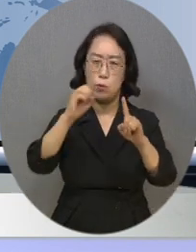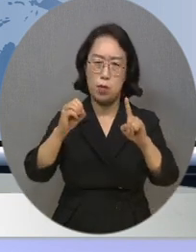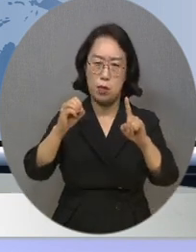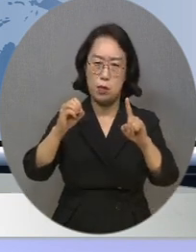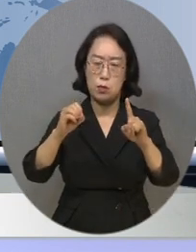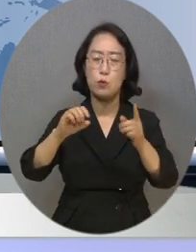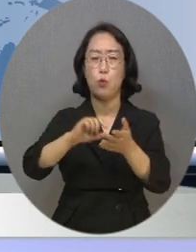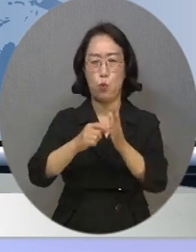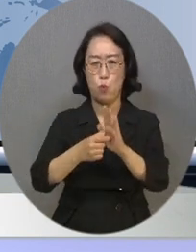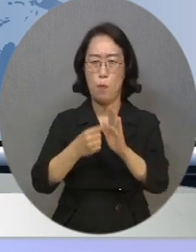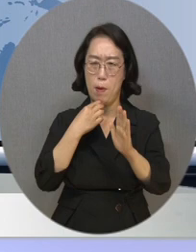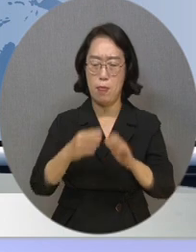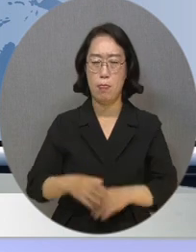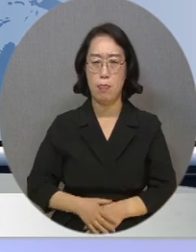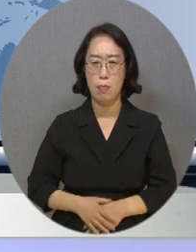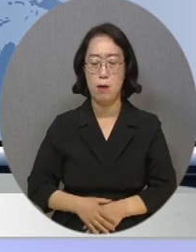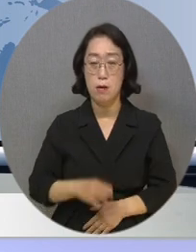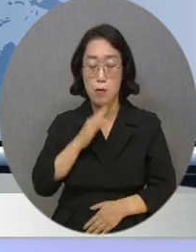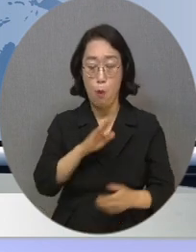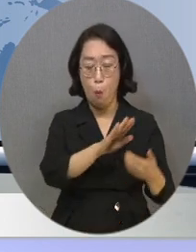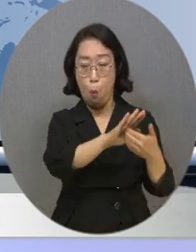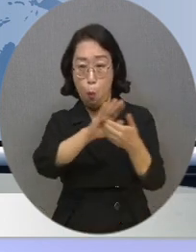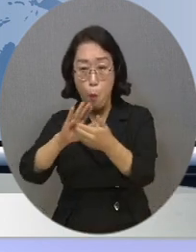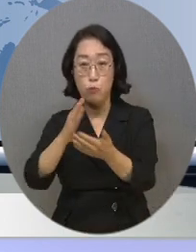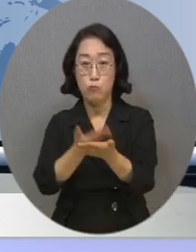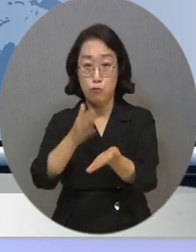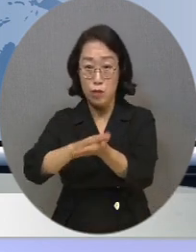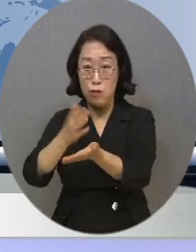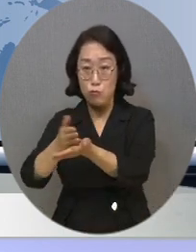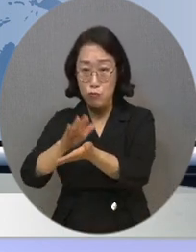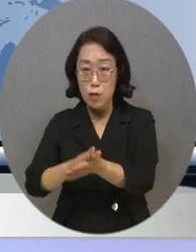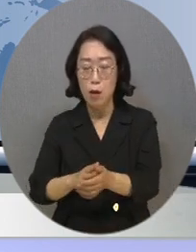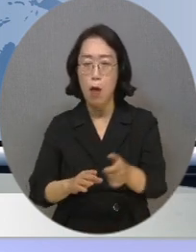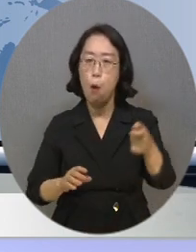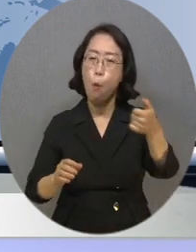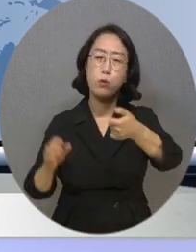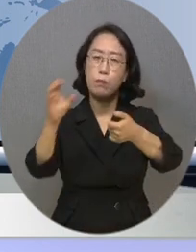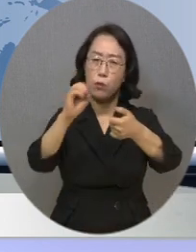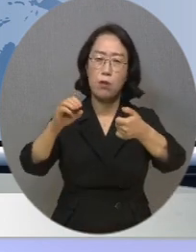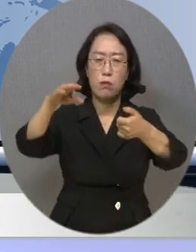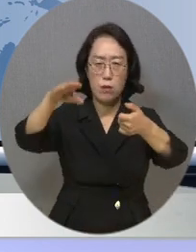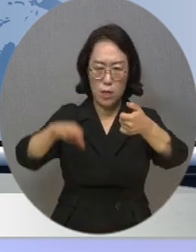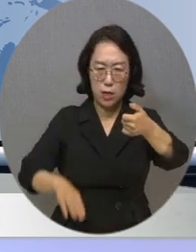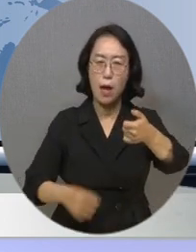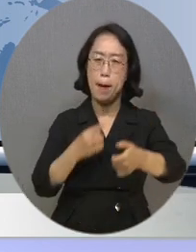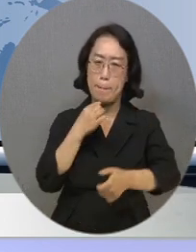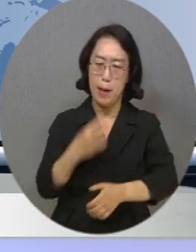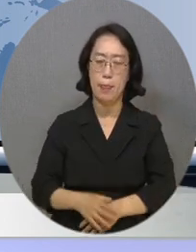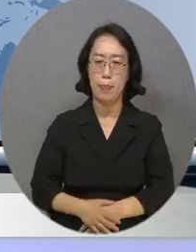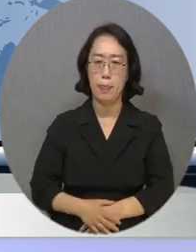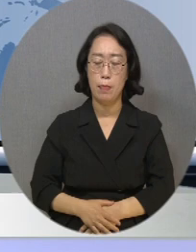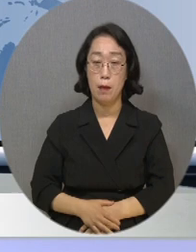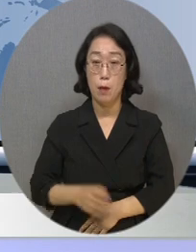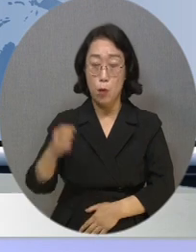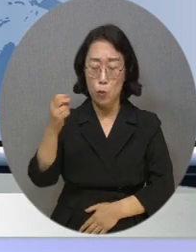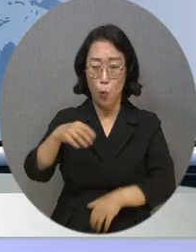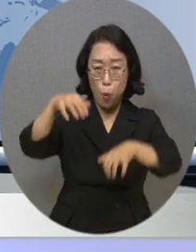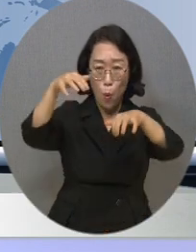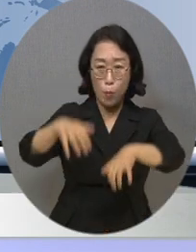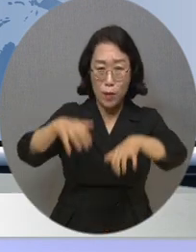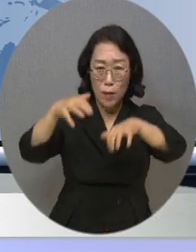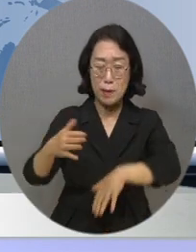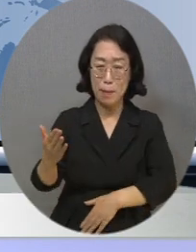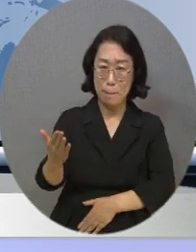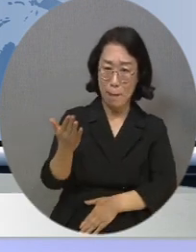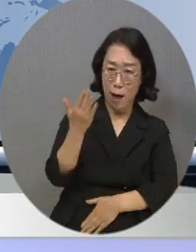합니다 침수 방지시설 설치도 전체 대상에 절반 수준의 못 미친다고 하는데요이 다시금 찾아올